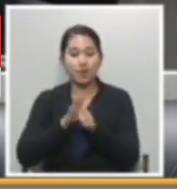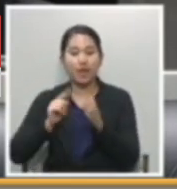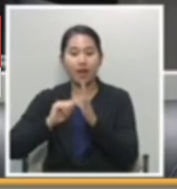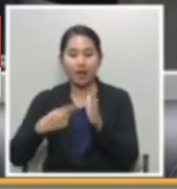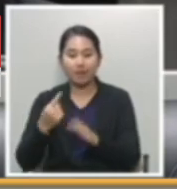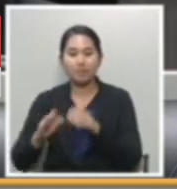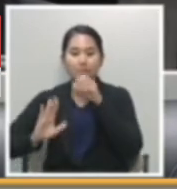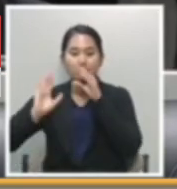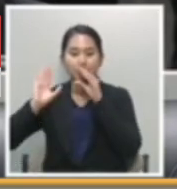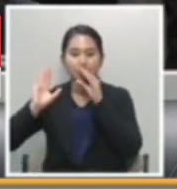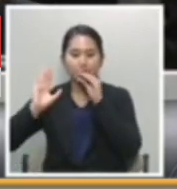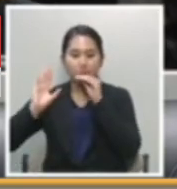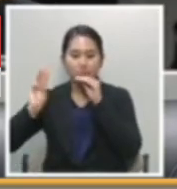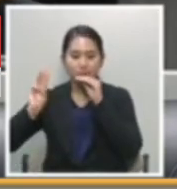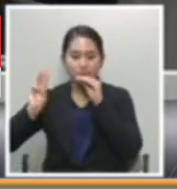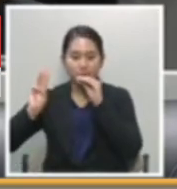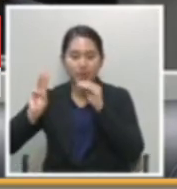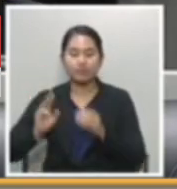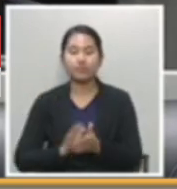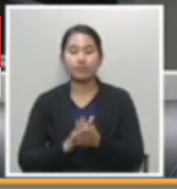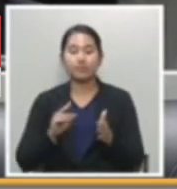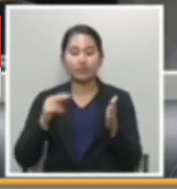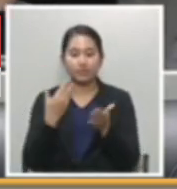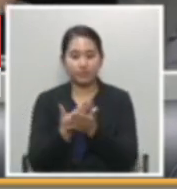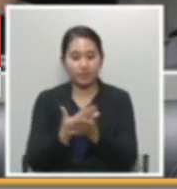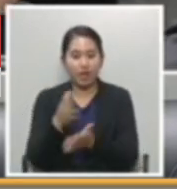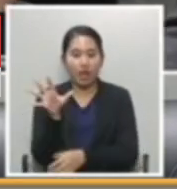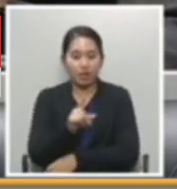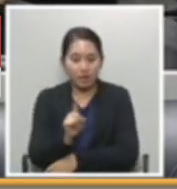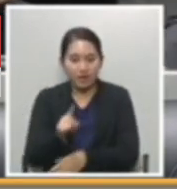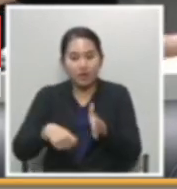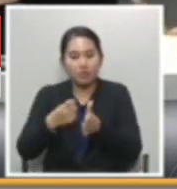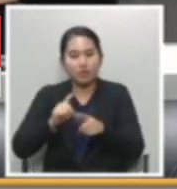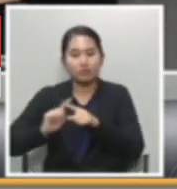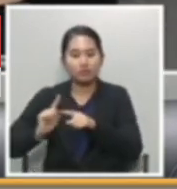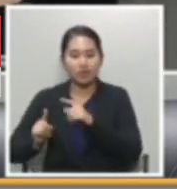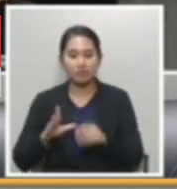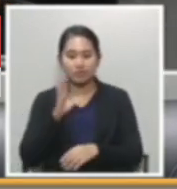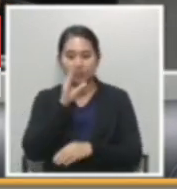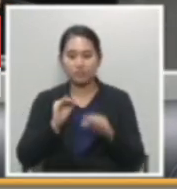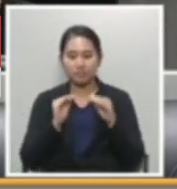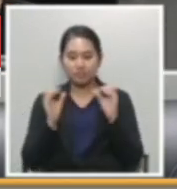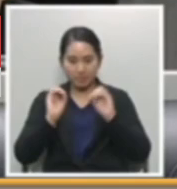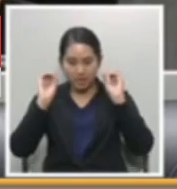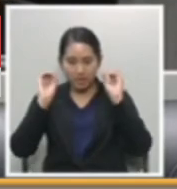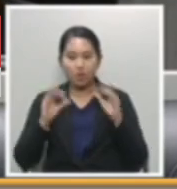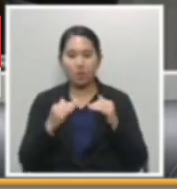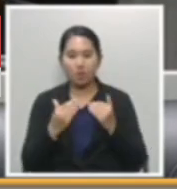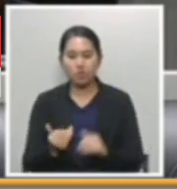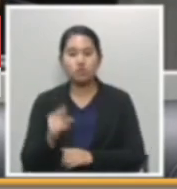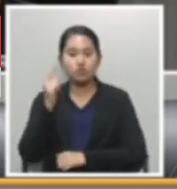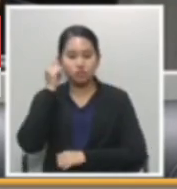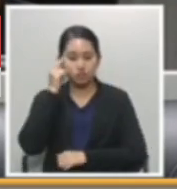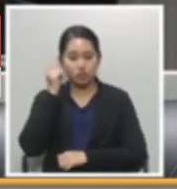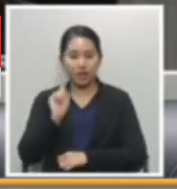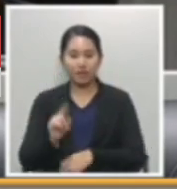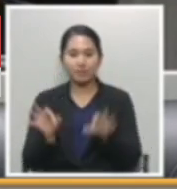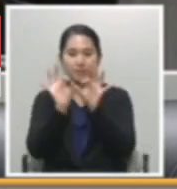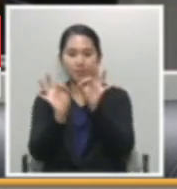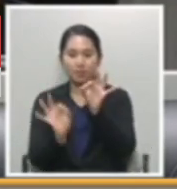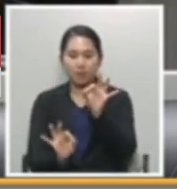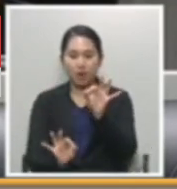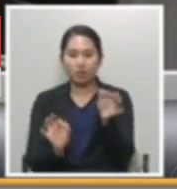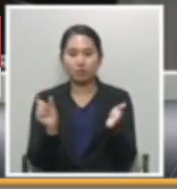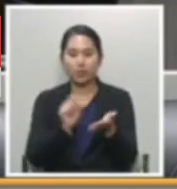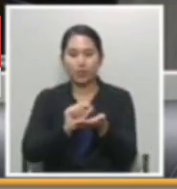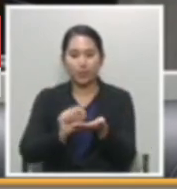ตว์การแถลงนโยบายที่ไม่แจ้งแหล่งที่มาและรายละเอียดวันนี้แผลงฤทธิ์หมดแล้วครับท่านไม่เขียนรายละเอียดในการ